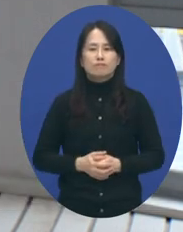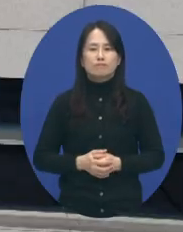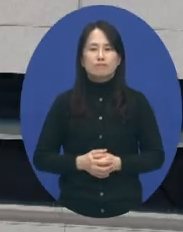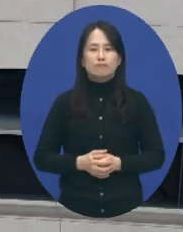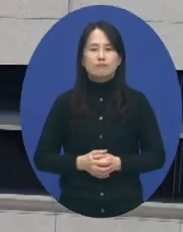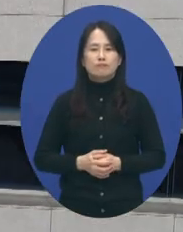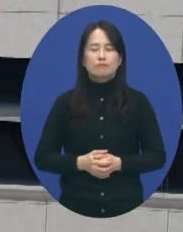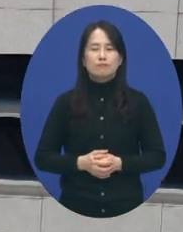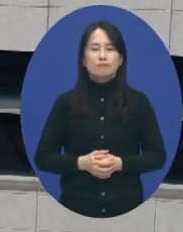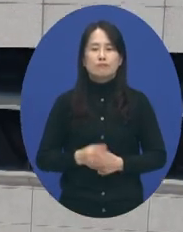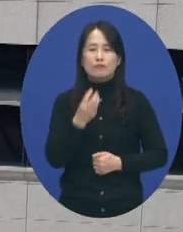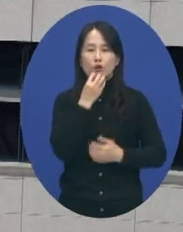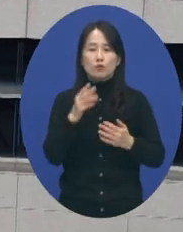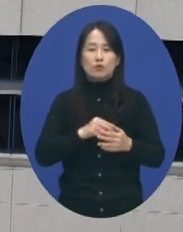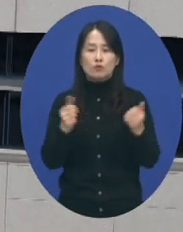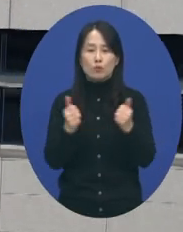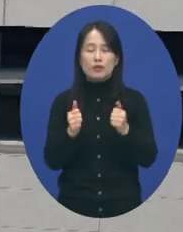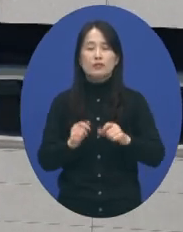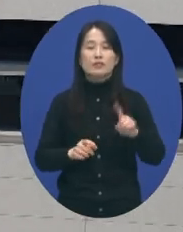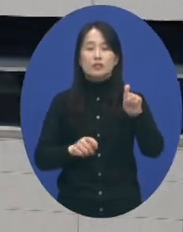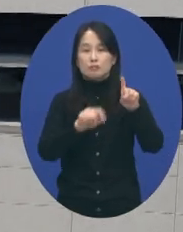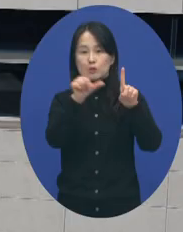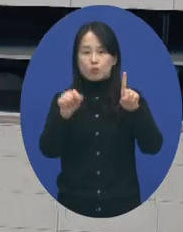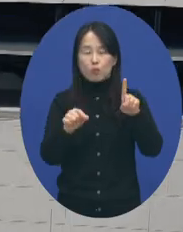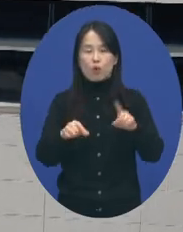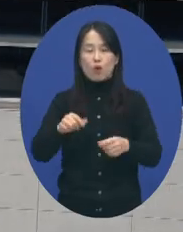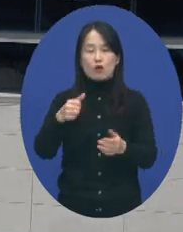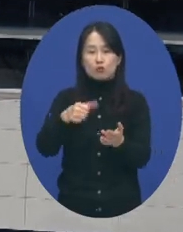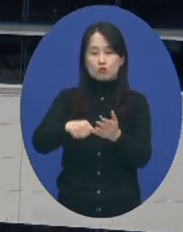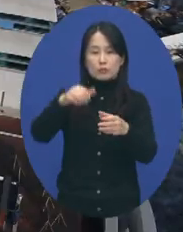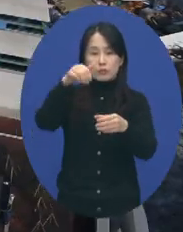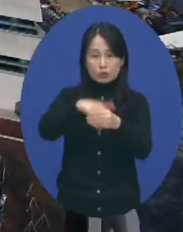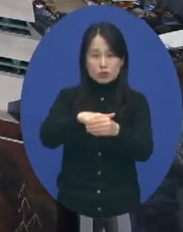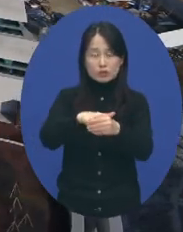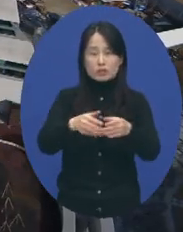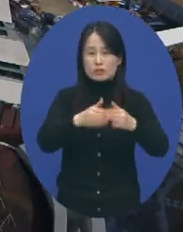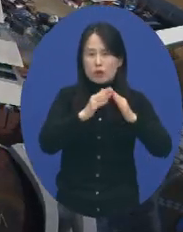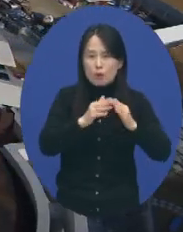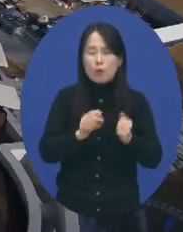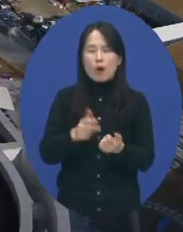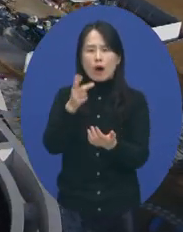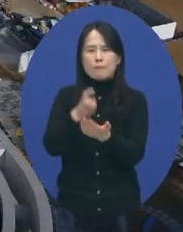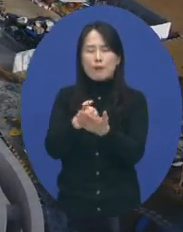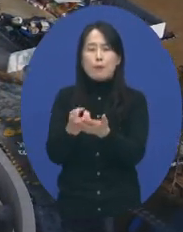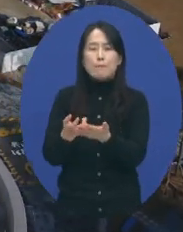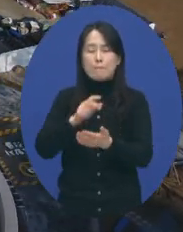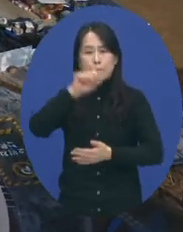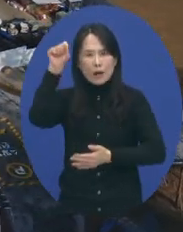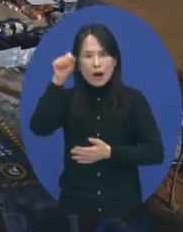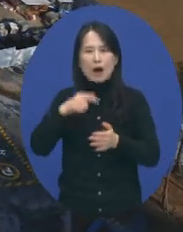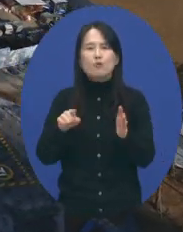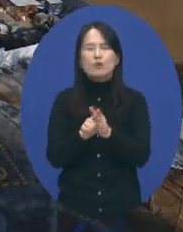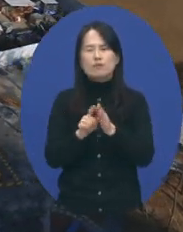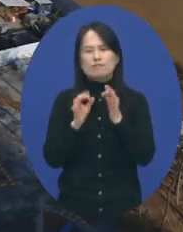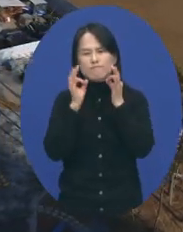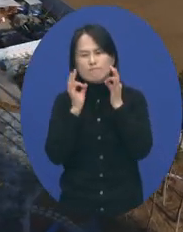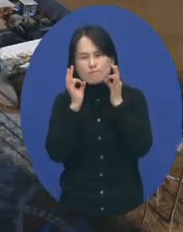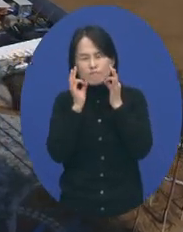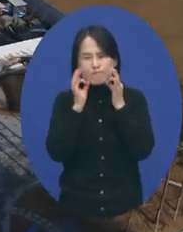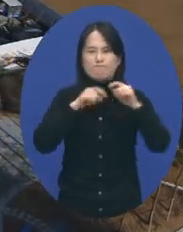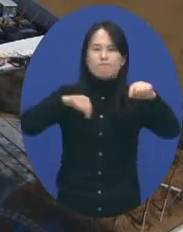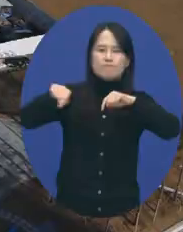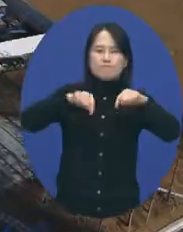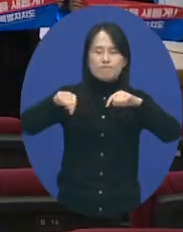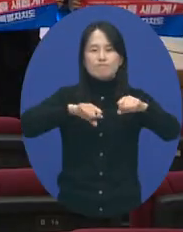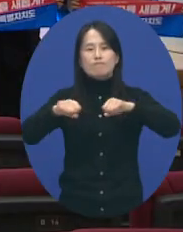하겠습니다 경기도의회는 11월 주민 투표 설치와 특별법 재정 촉구 결의안을 통과시키는 등 적극적인 의정 활동을